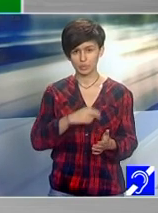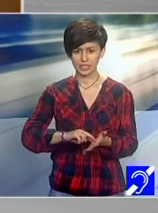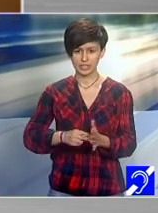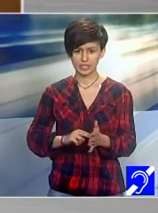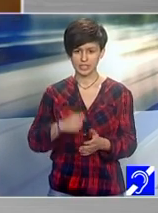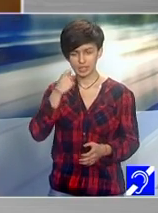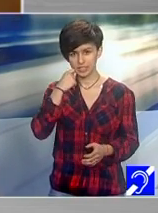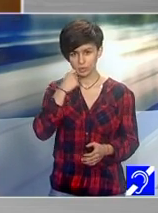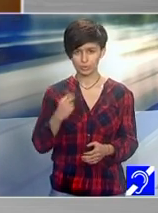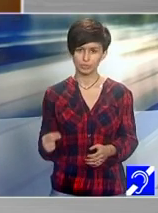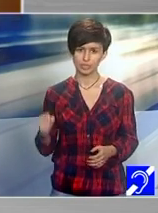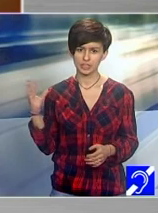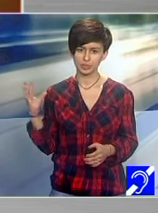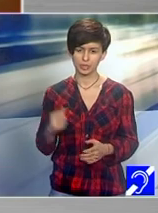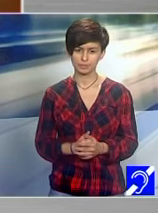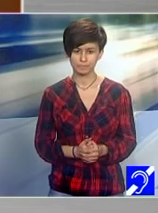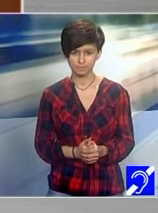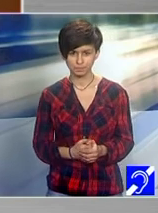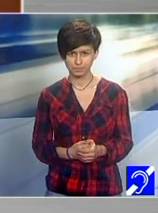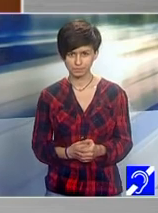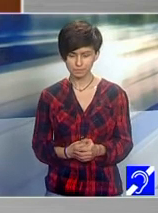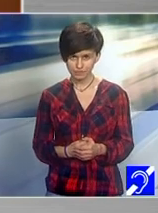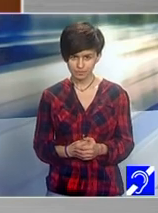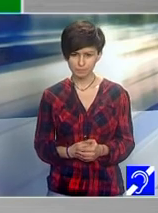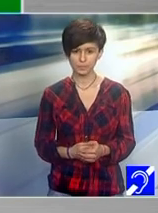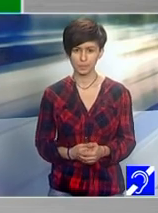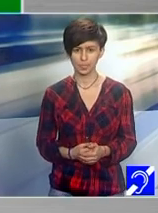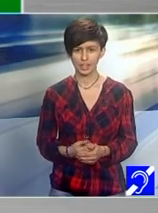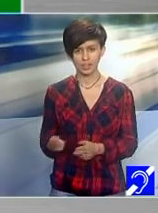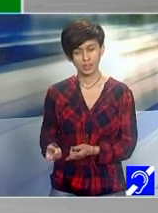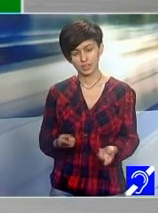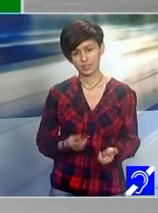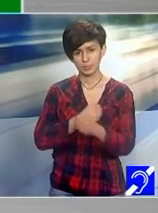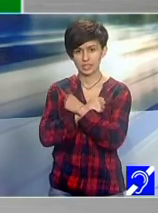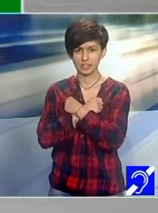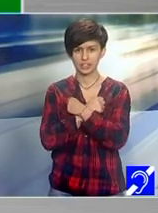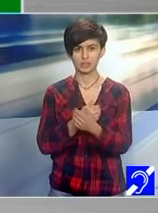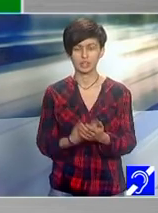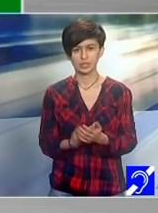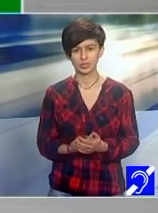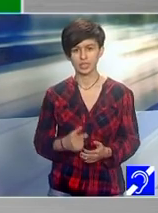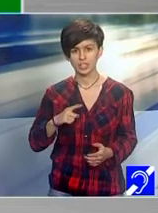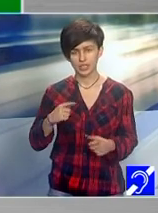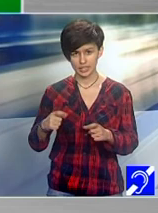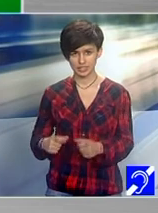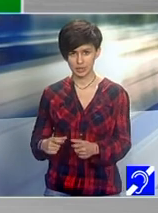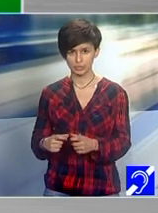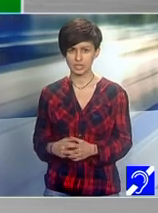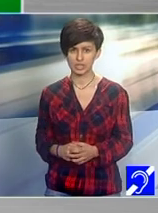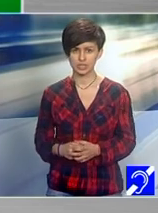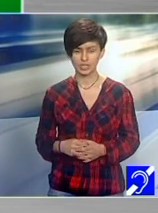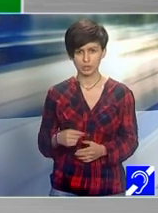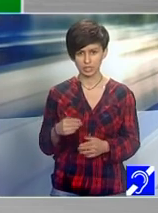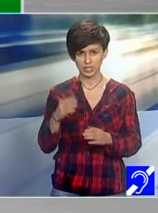Cluj. Mulțumesc. Bună ziua! Mulțumesc pentru invitație! Cu drag, mai ales că este un salon deja renumit pe plan